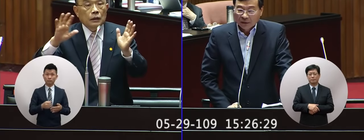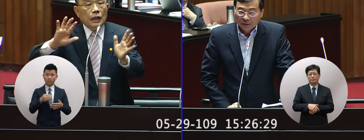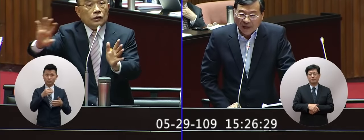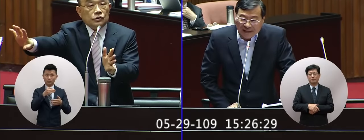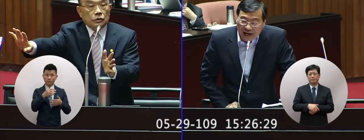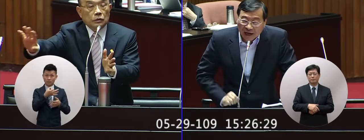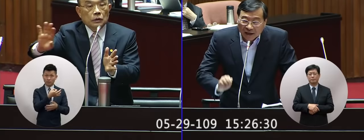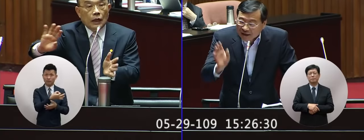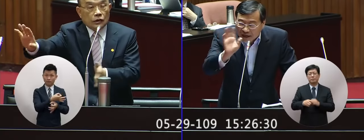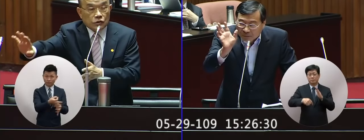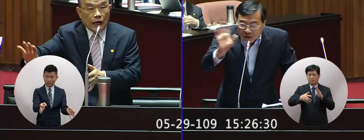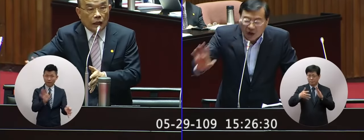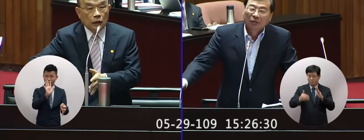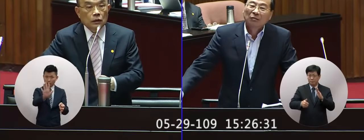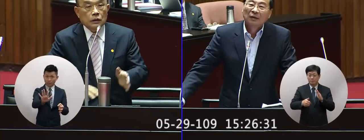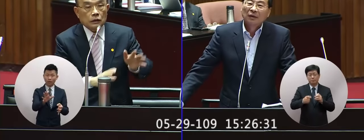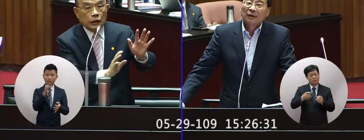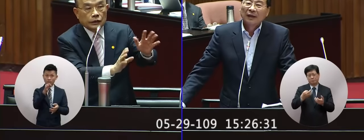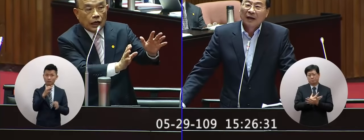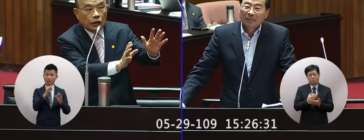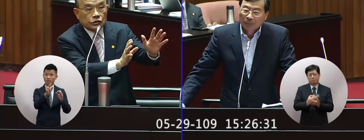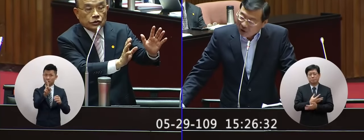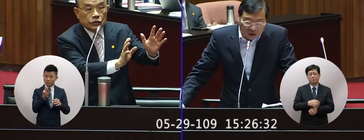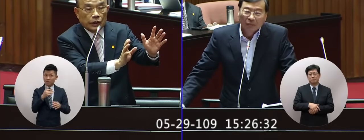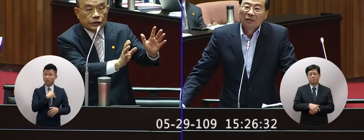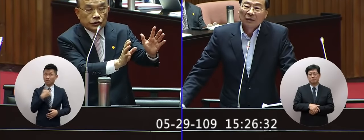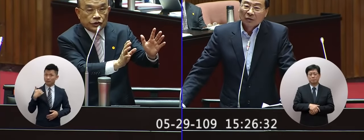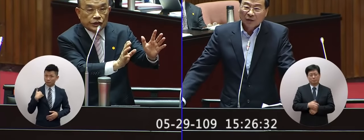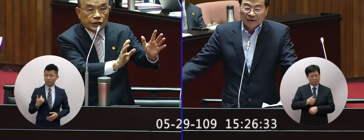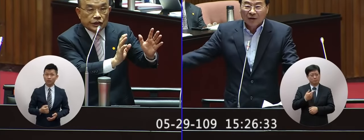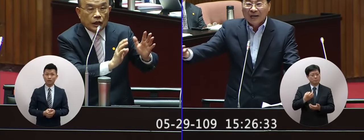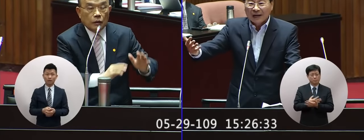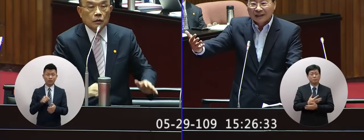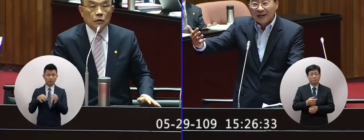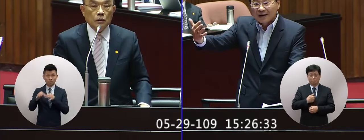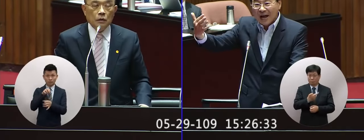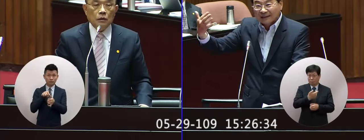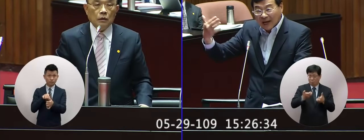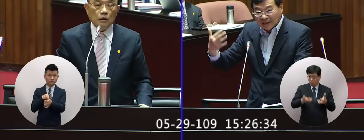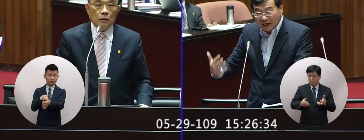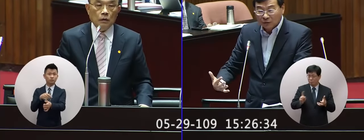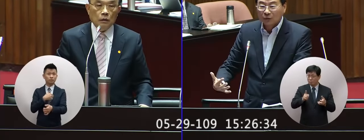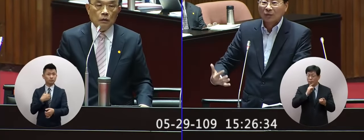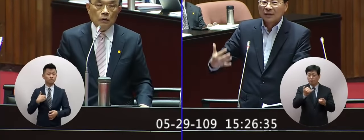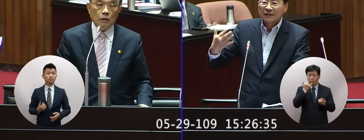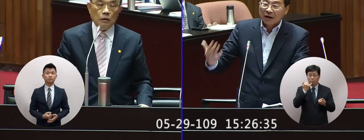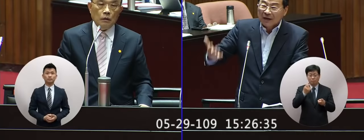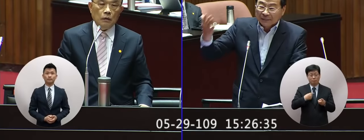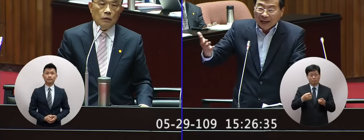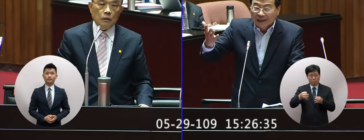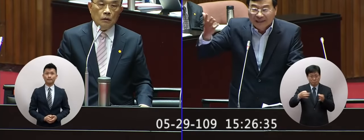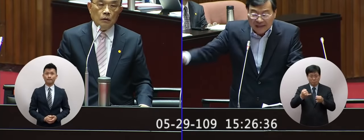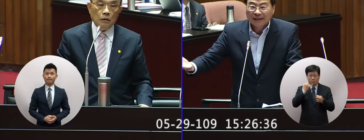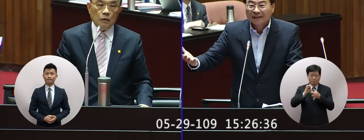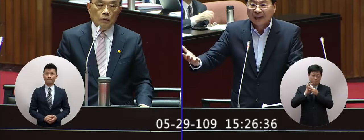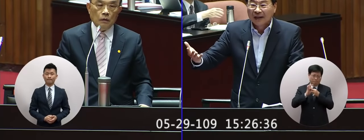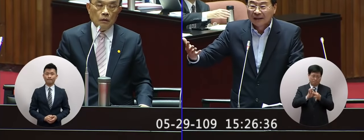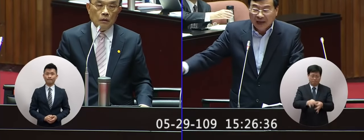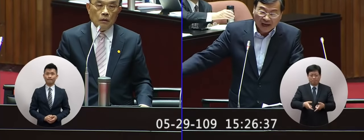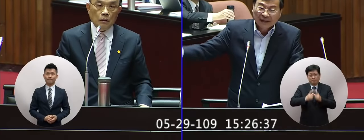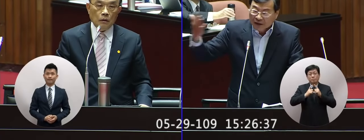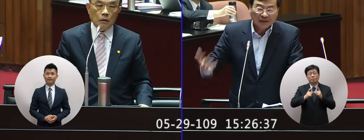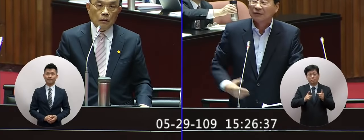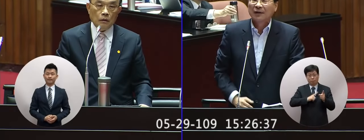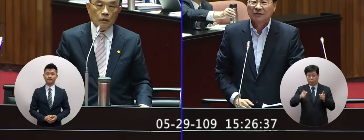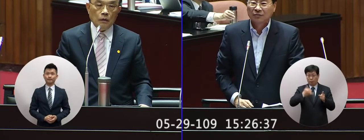贷款，那个是 院长 那个是那个跟这个刺激经济的， 你要让他业务消费把它振兴起